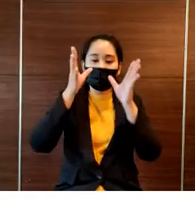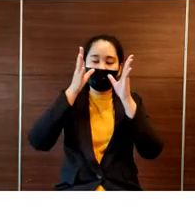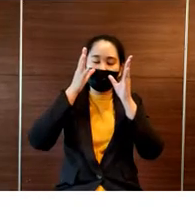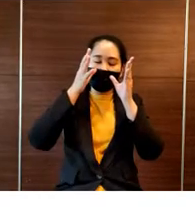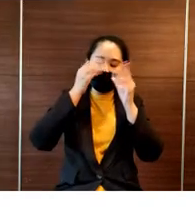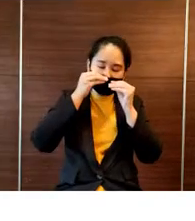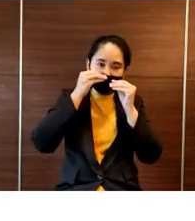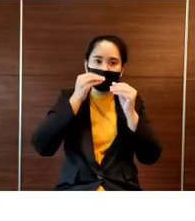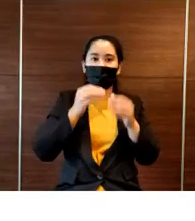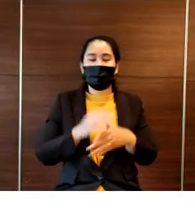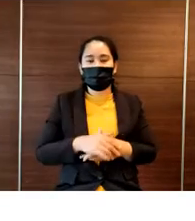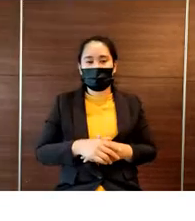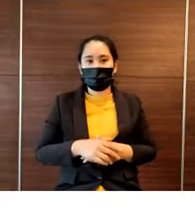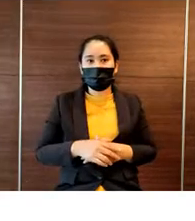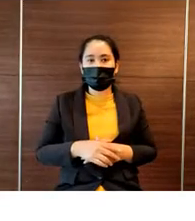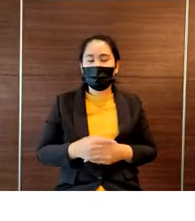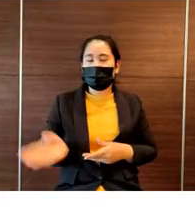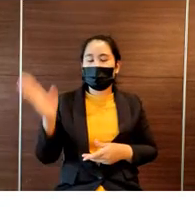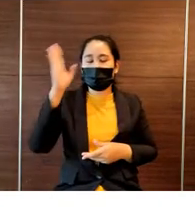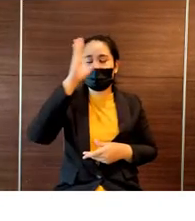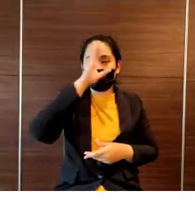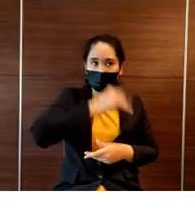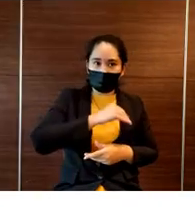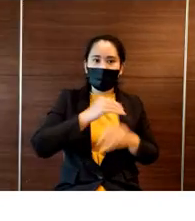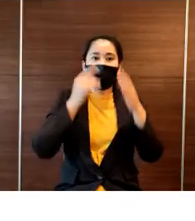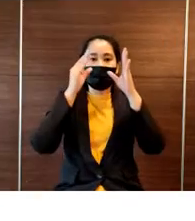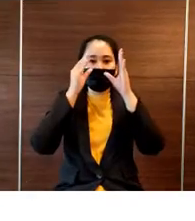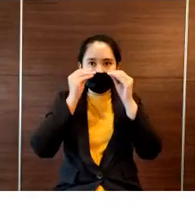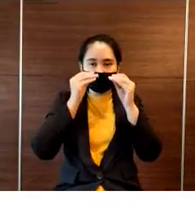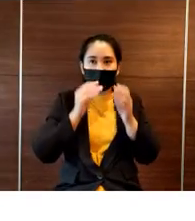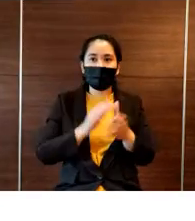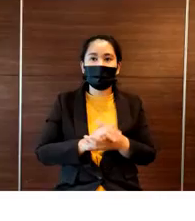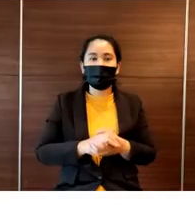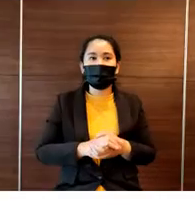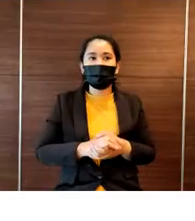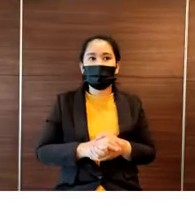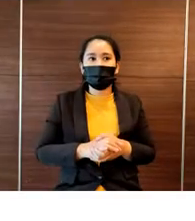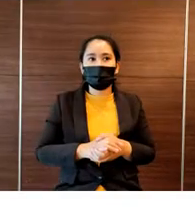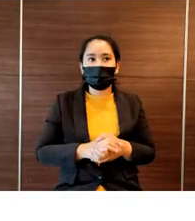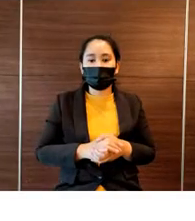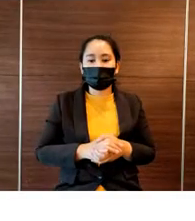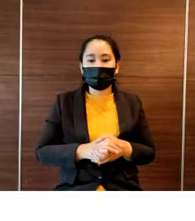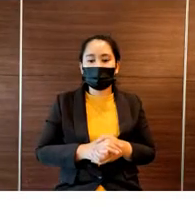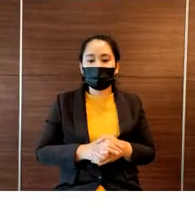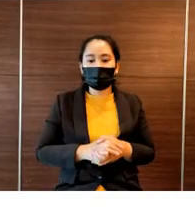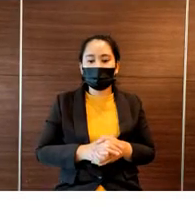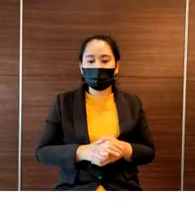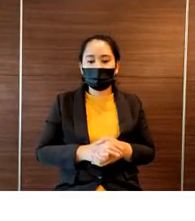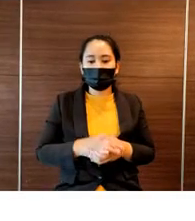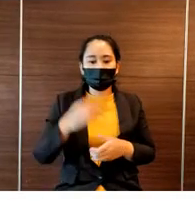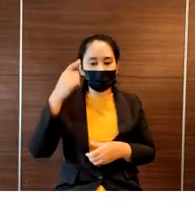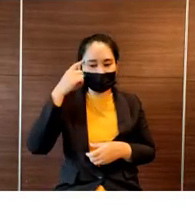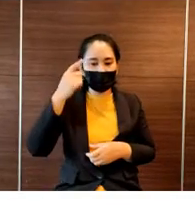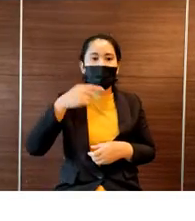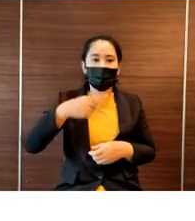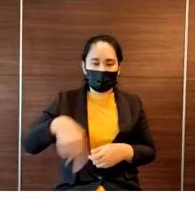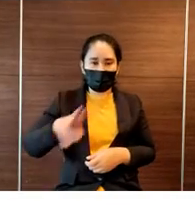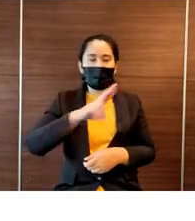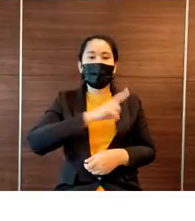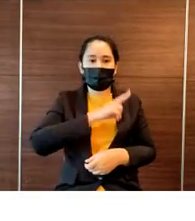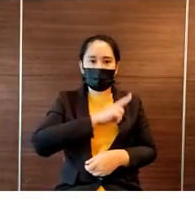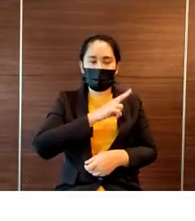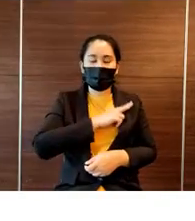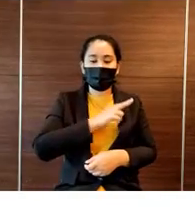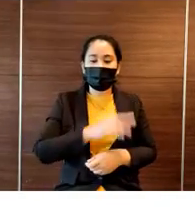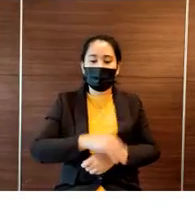นิททั้งวันทั้งคืนแต่จึงตัดสินใจออกมาคลินิกเอกชนน่ะ